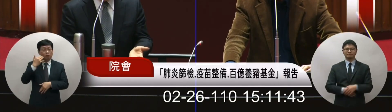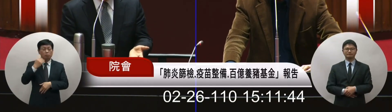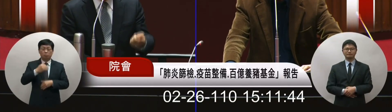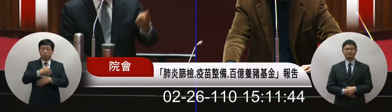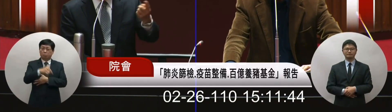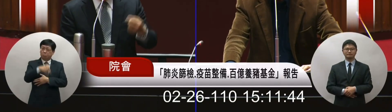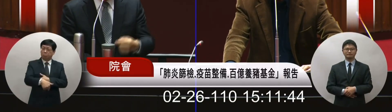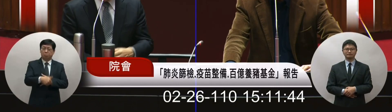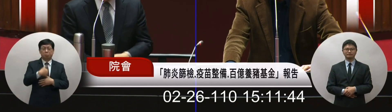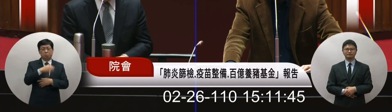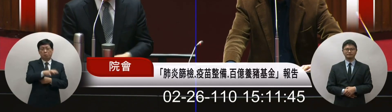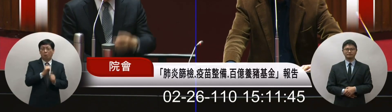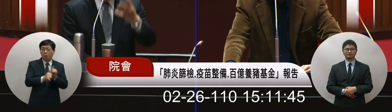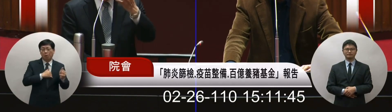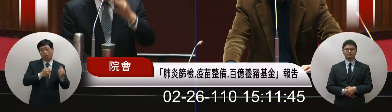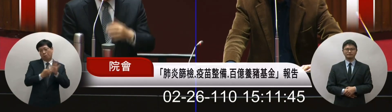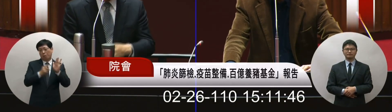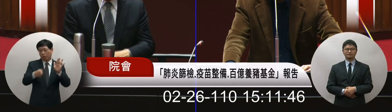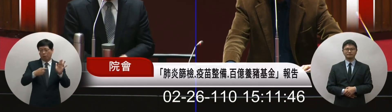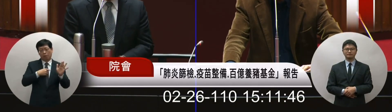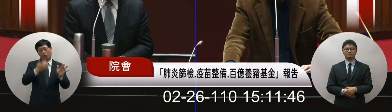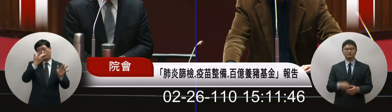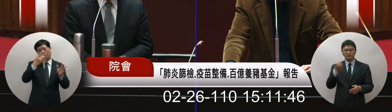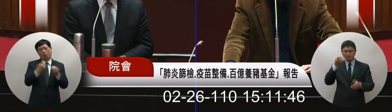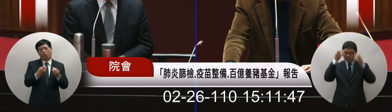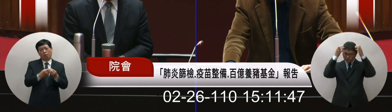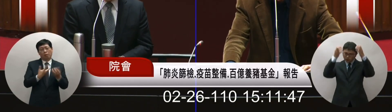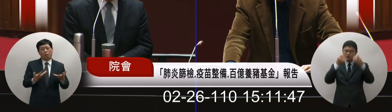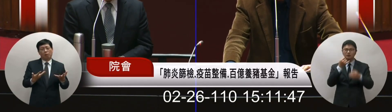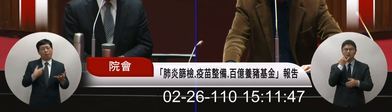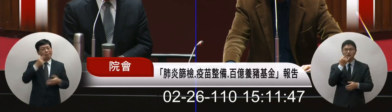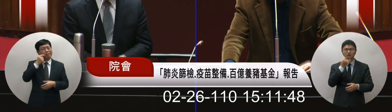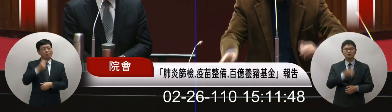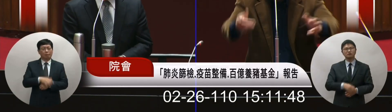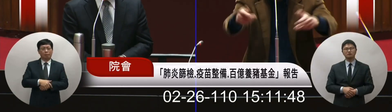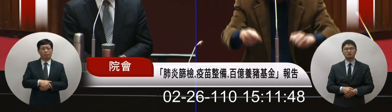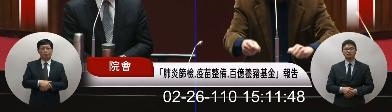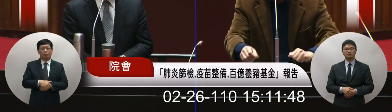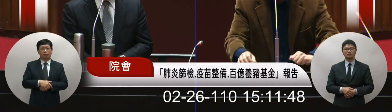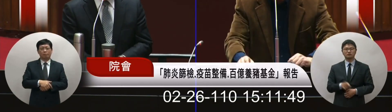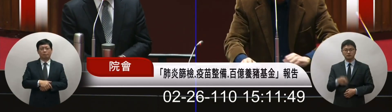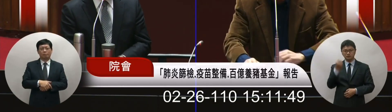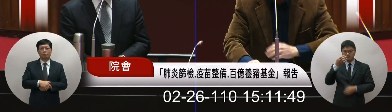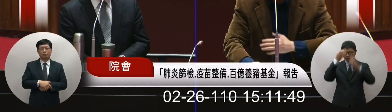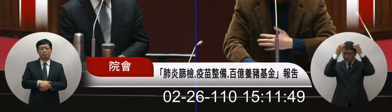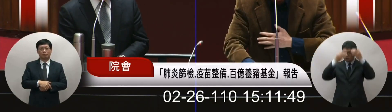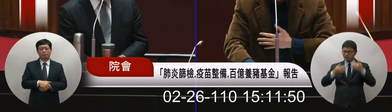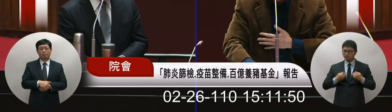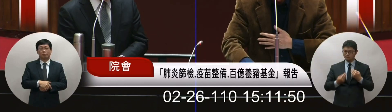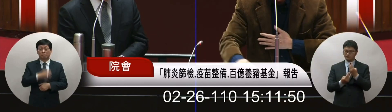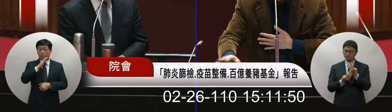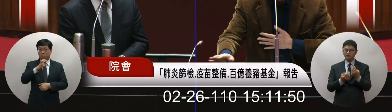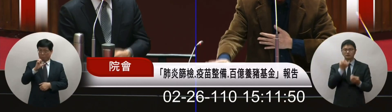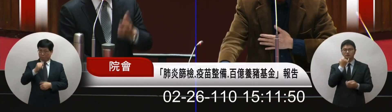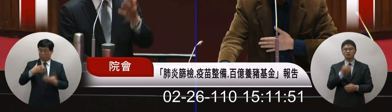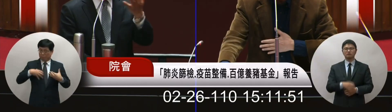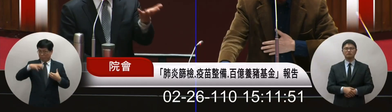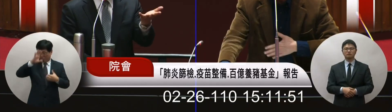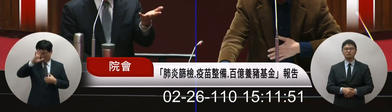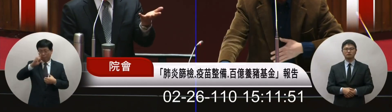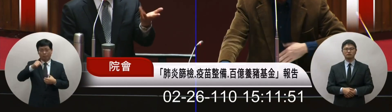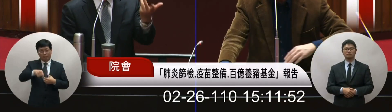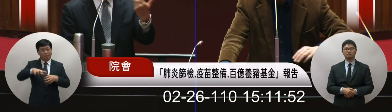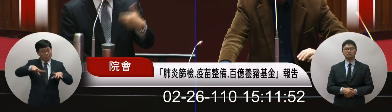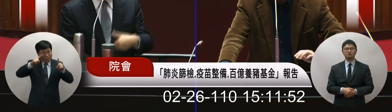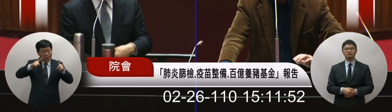加农民，叫伊讲 COVID-19， 伊 可能 啊， 他歹讲，对不？ 有新冠啊，新冠肺炎。 SARS 就是因为安